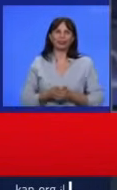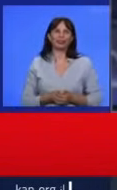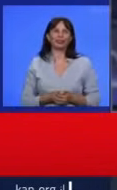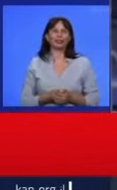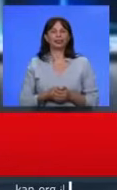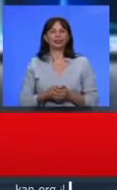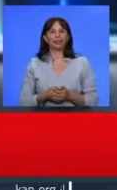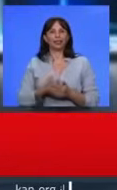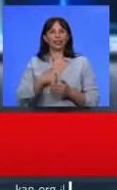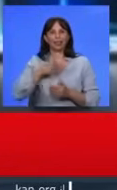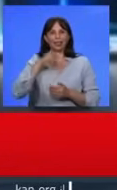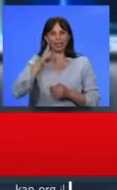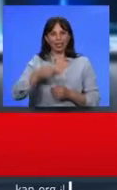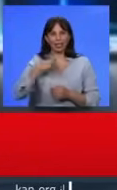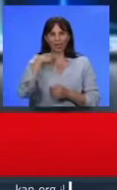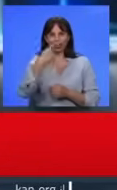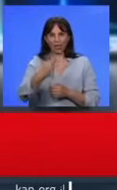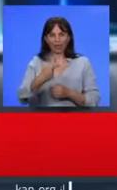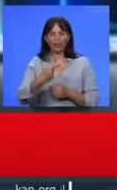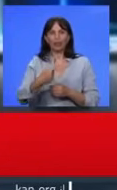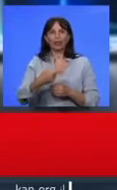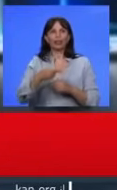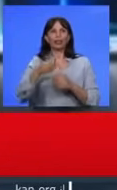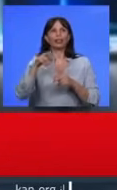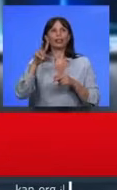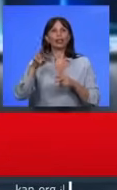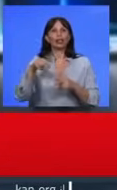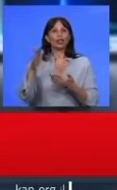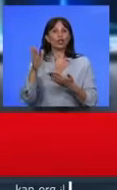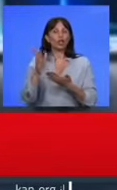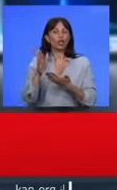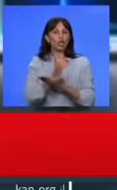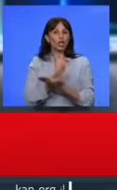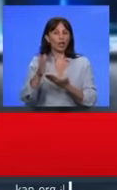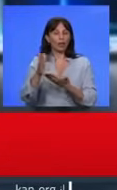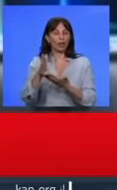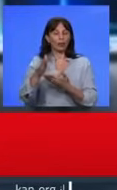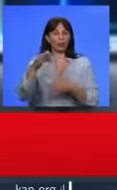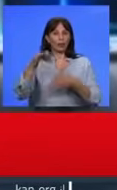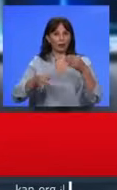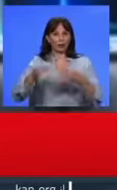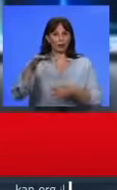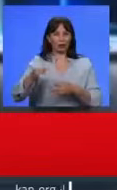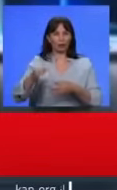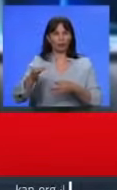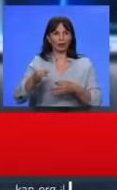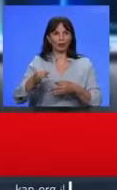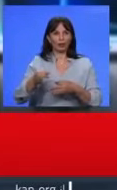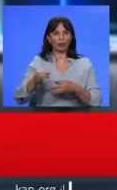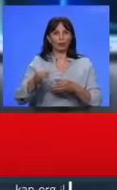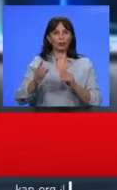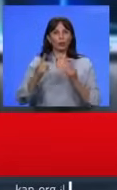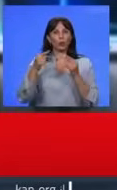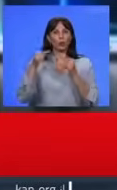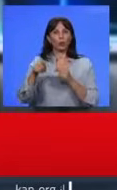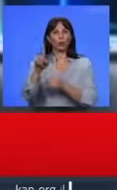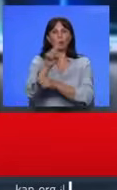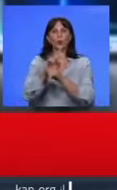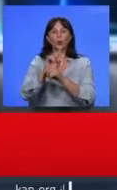חשוב. יש פסק דין באירוע הזה. קצר. אני חייב להגיד את זה. יש פסק דין באירוע הזה מתקופת